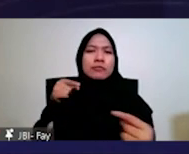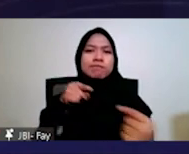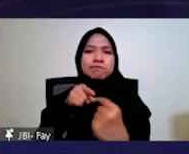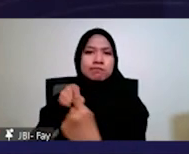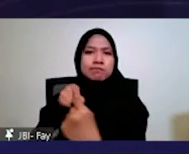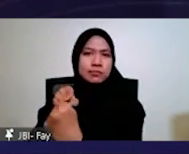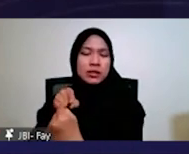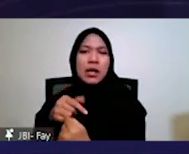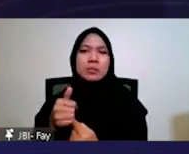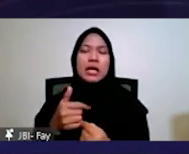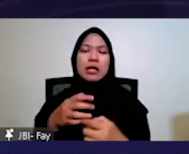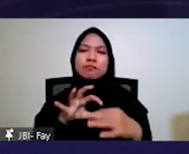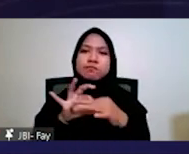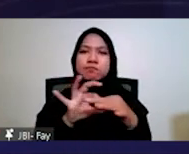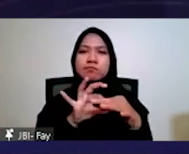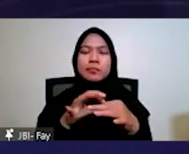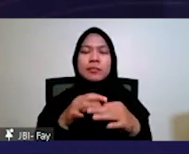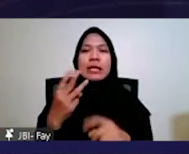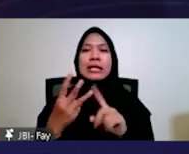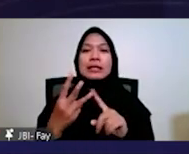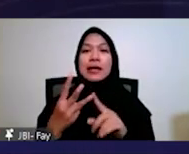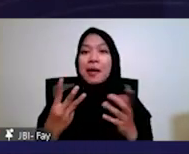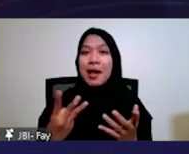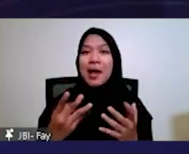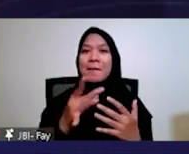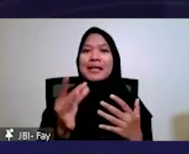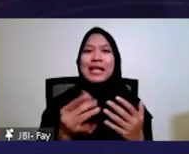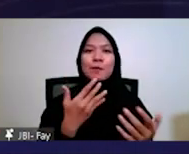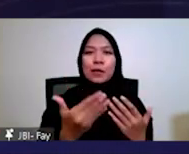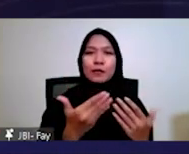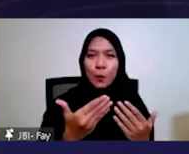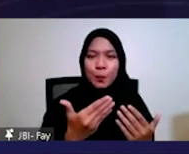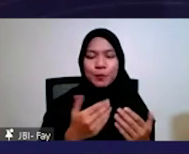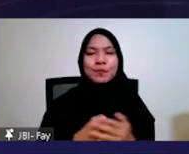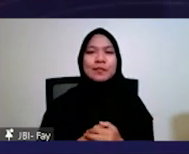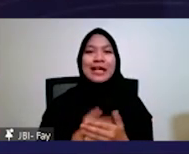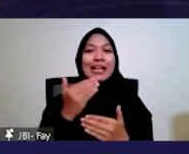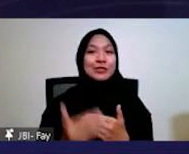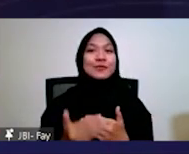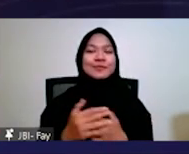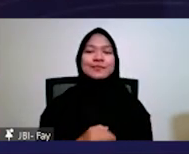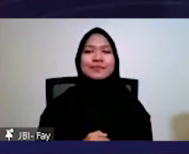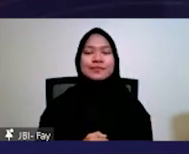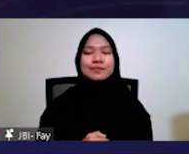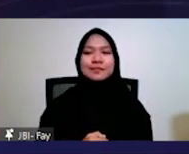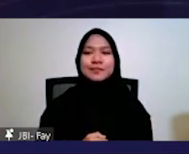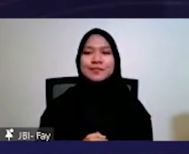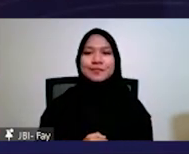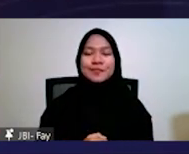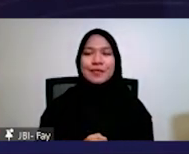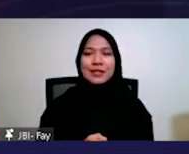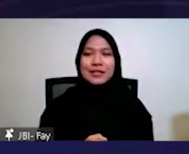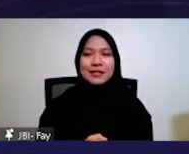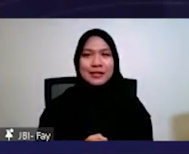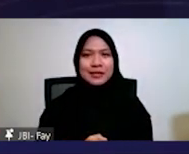kaleng beroperasi lintas dan yang ketiga pilihan platform tidak lebih lanjut ya ndak